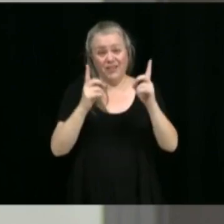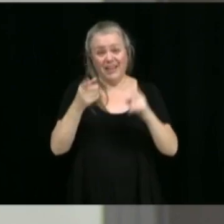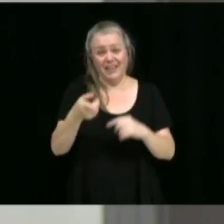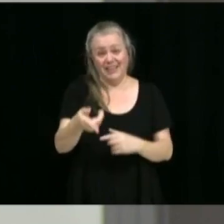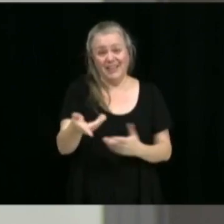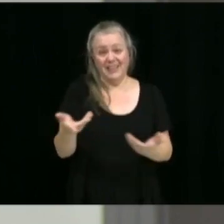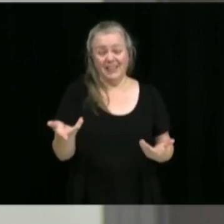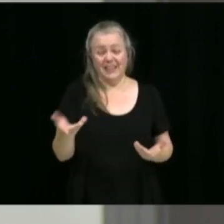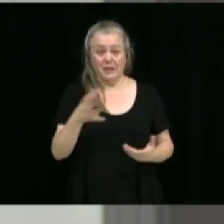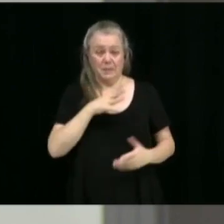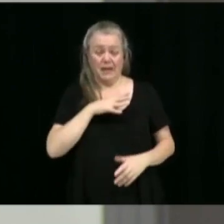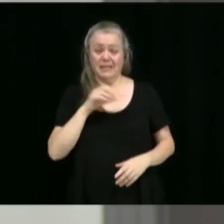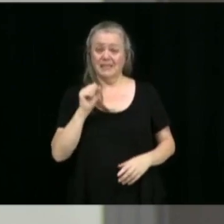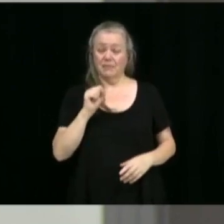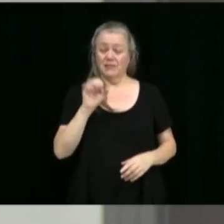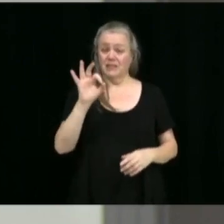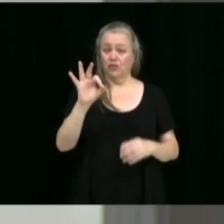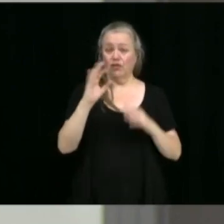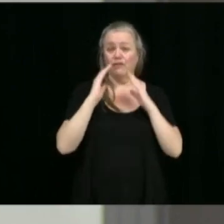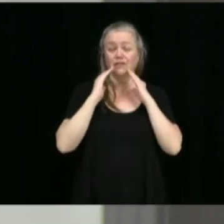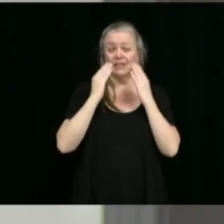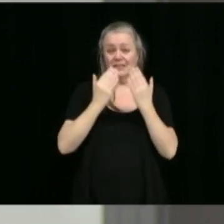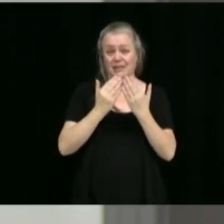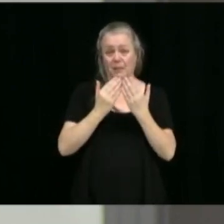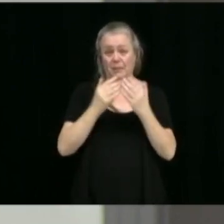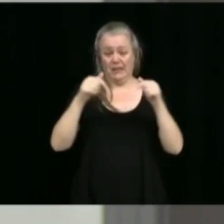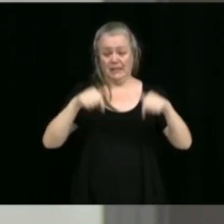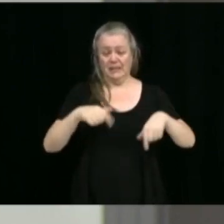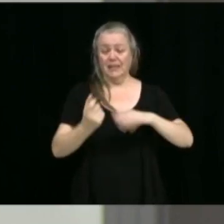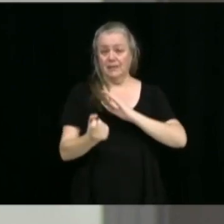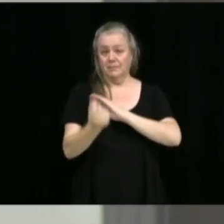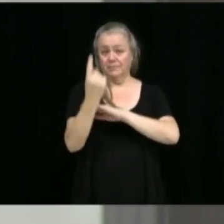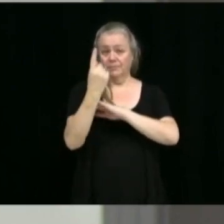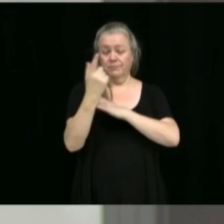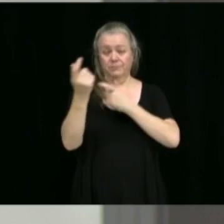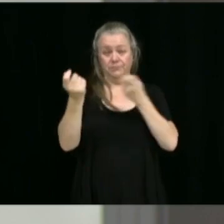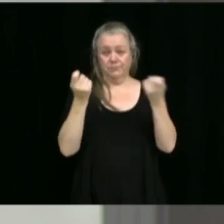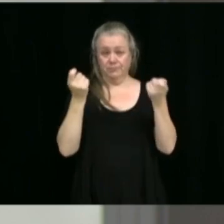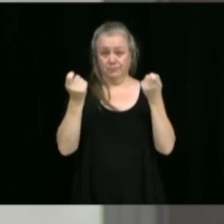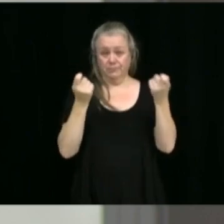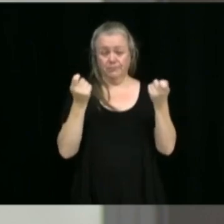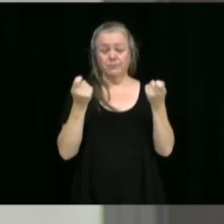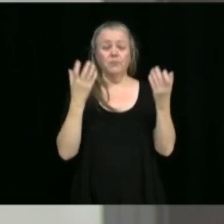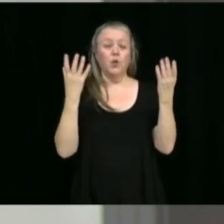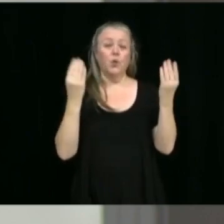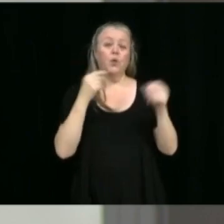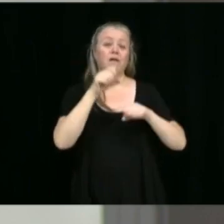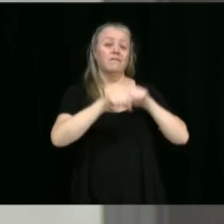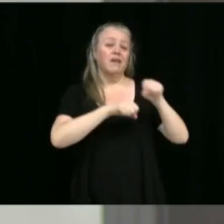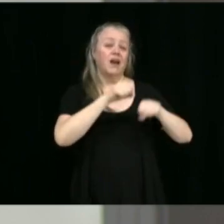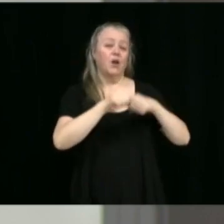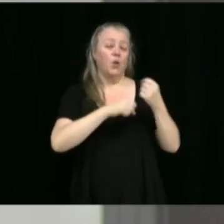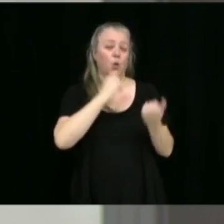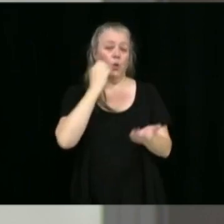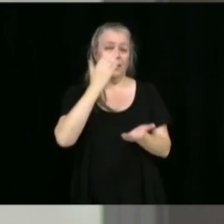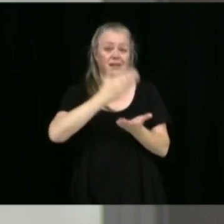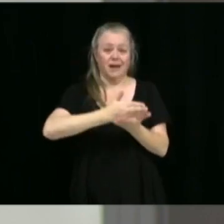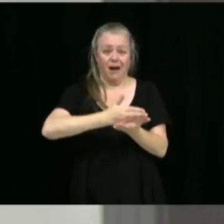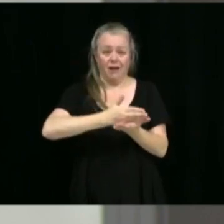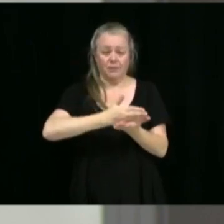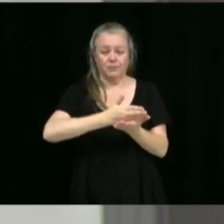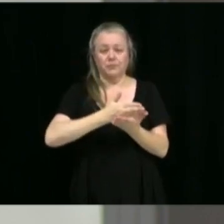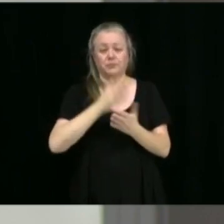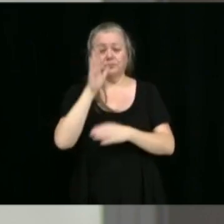9 décembre, on a un événement avec animation à la Vélogare pour le chocolat chaud à 14h30